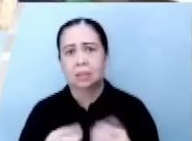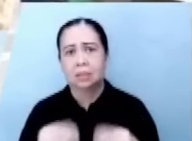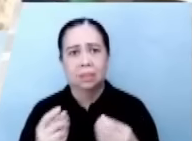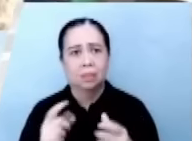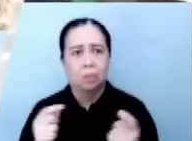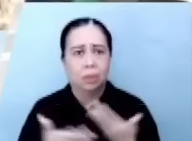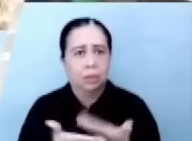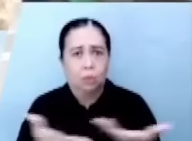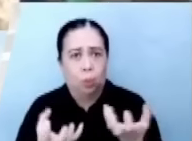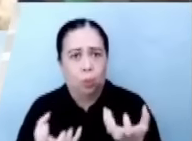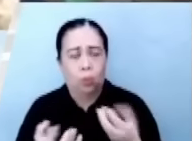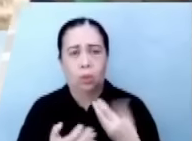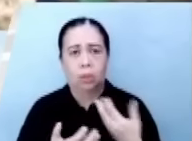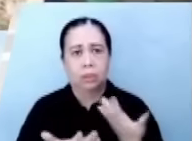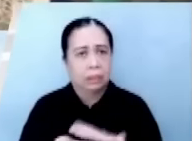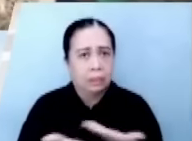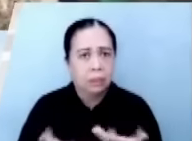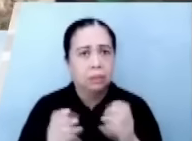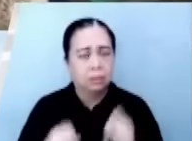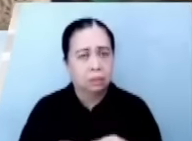nyo.